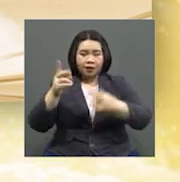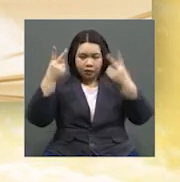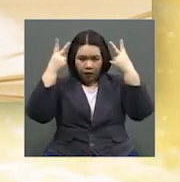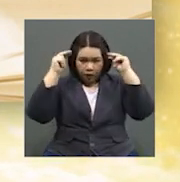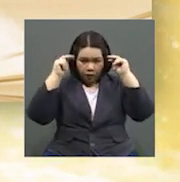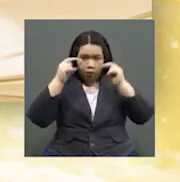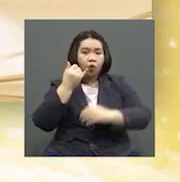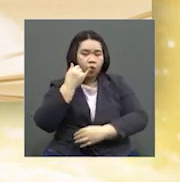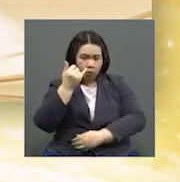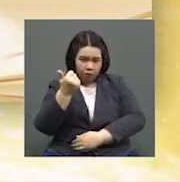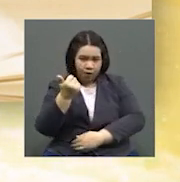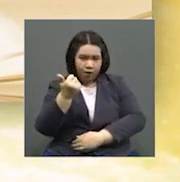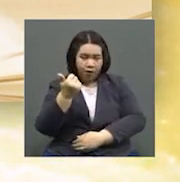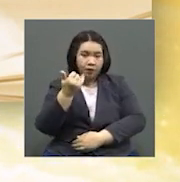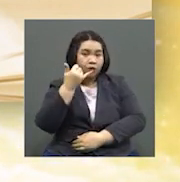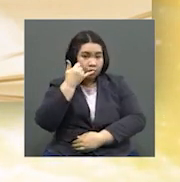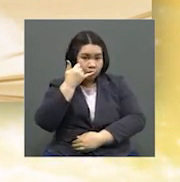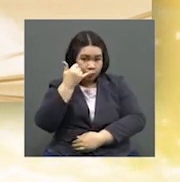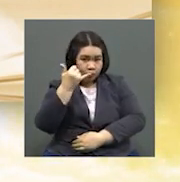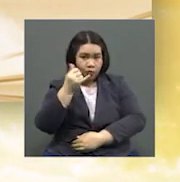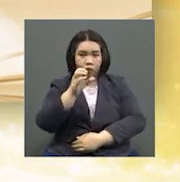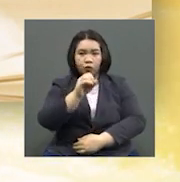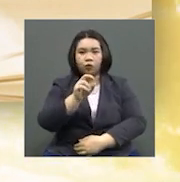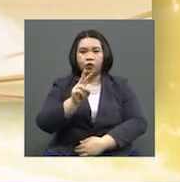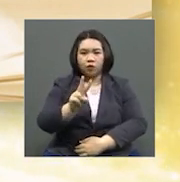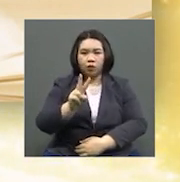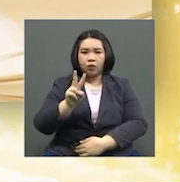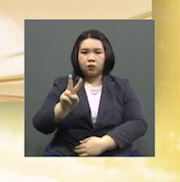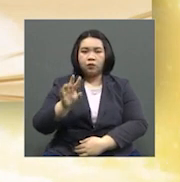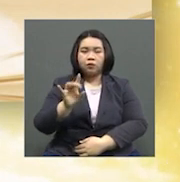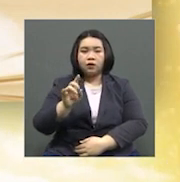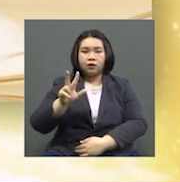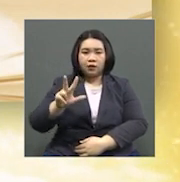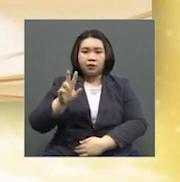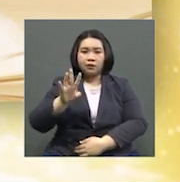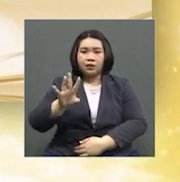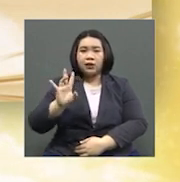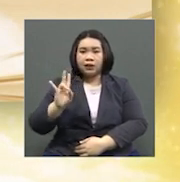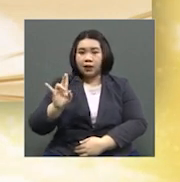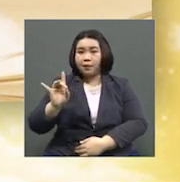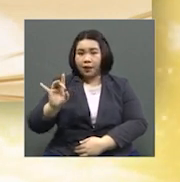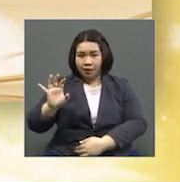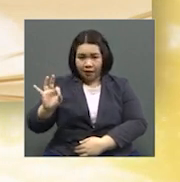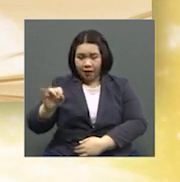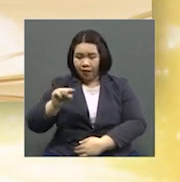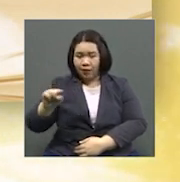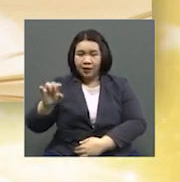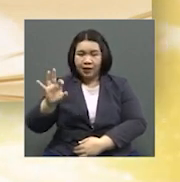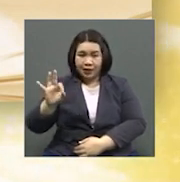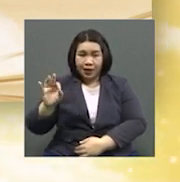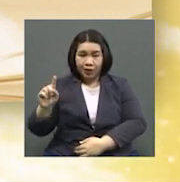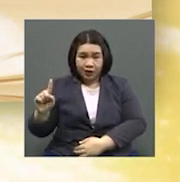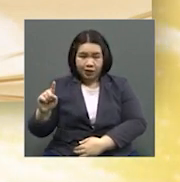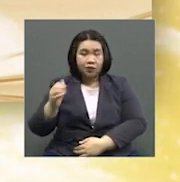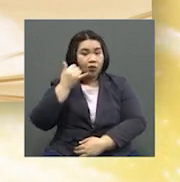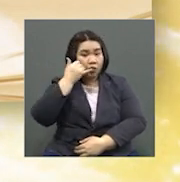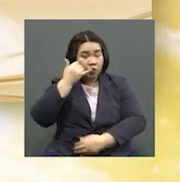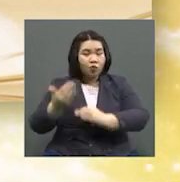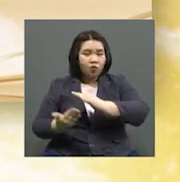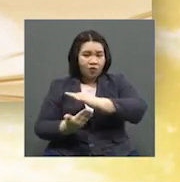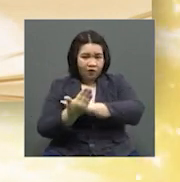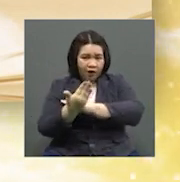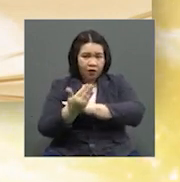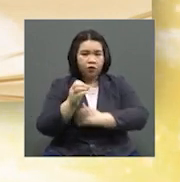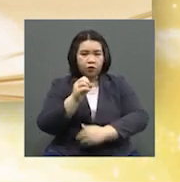ระบายสีเหลืองร่วมกับผ้าระบายสีขาวตามอาคารสถานที่ของหน่วยงานและบ้านเรือนตามความเหมาะสมค่ะใน